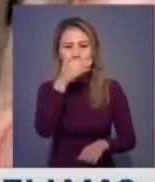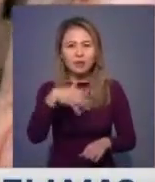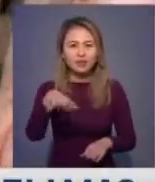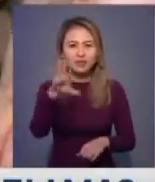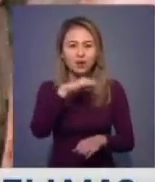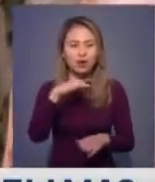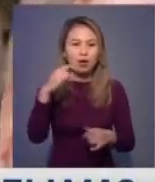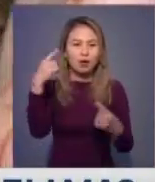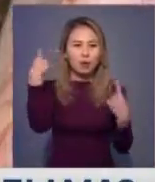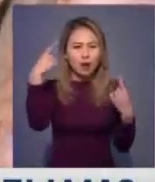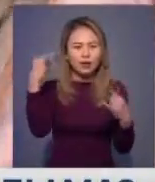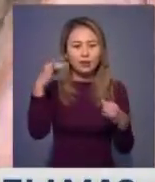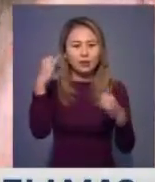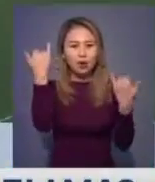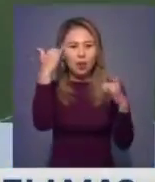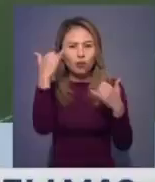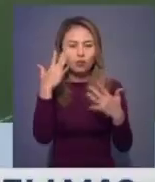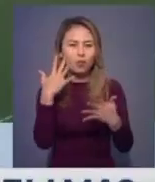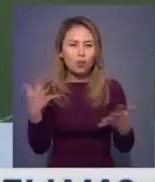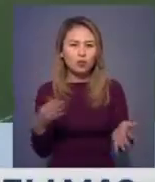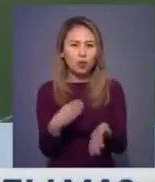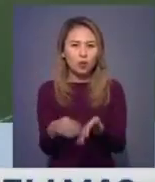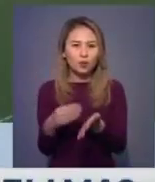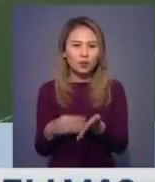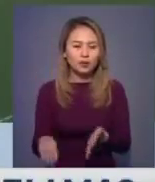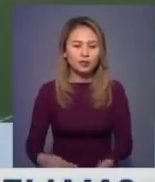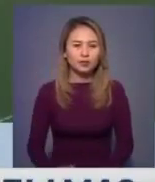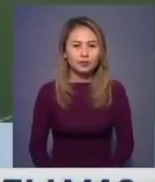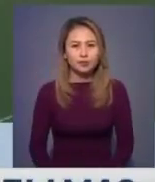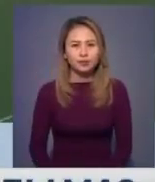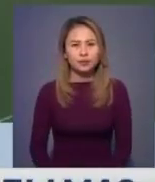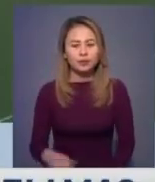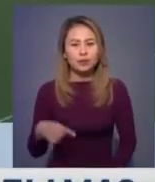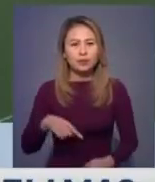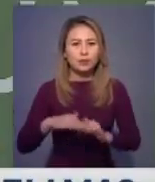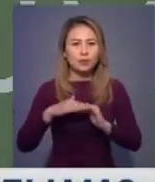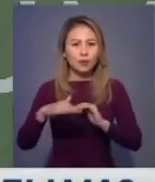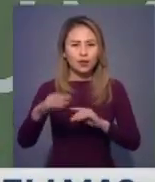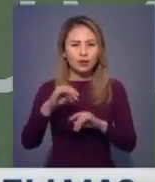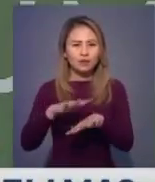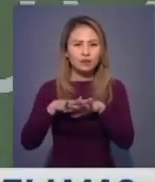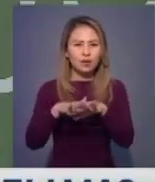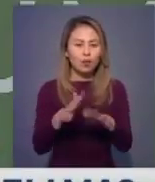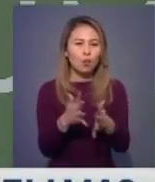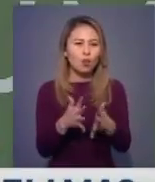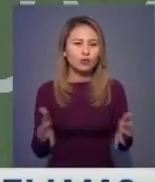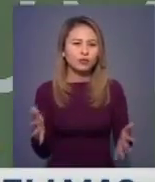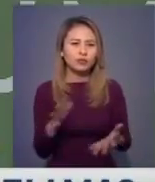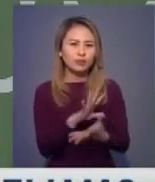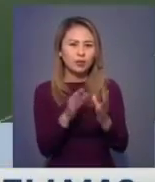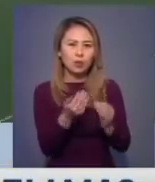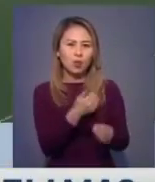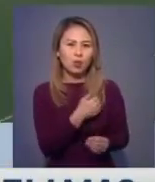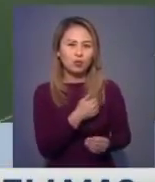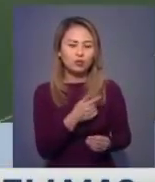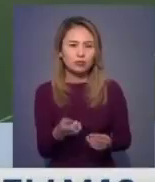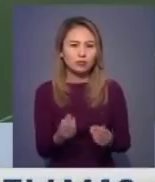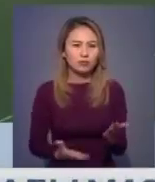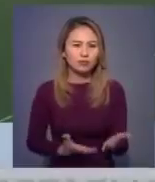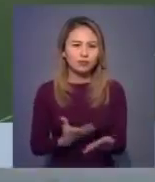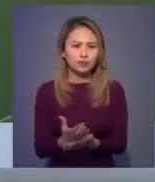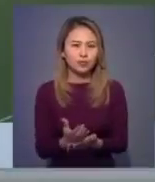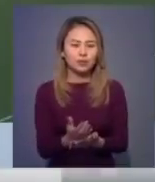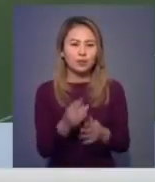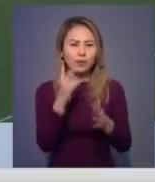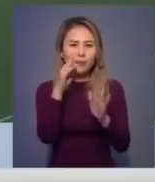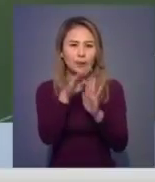сиыр етін сатып жатыр. Көптеген инвесторлар мына Қазақстанға қазір бет бұрып жатыр. Мына біздің осы бағдарламаларды